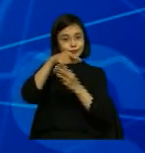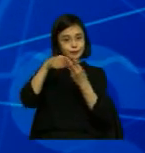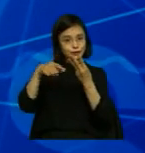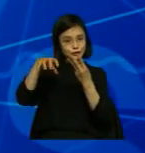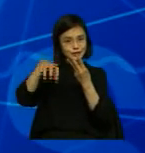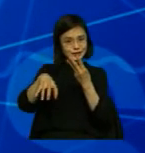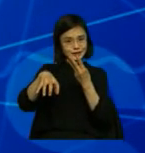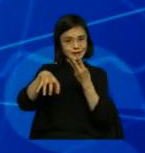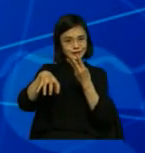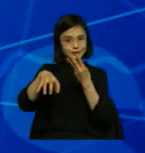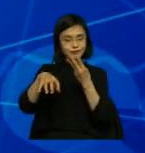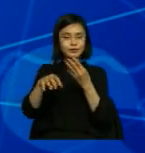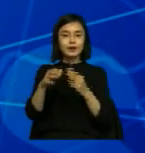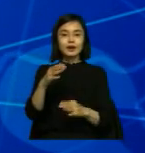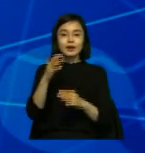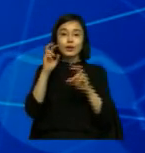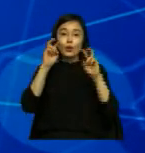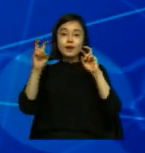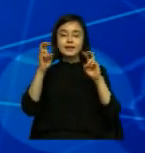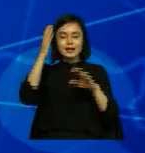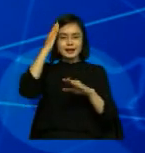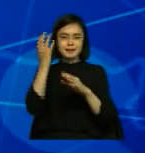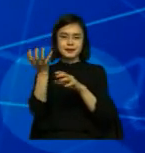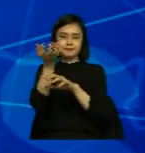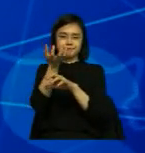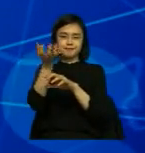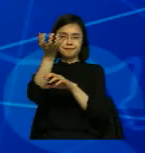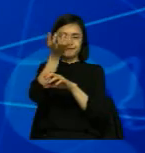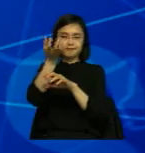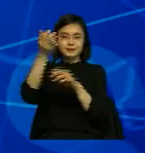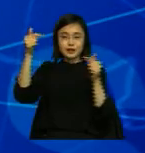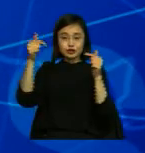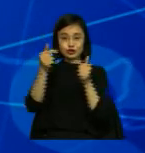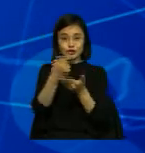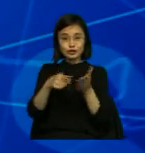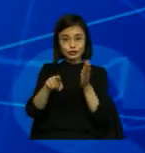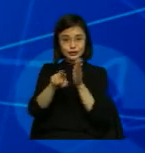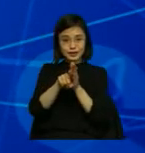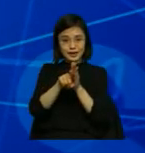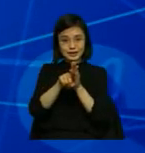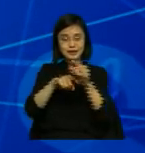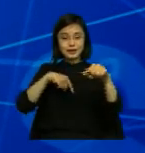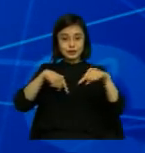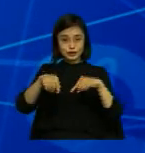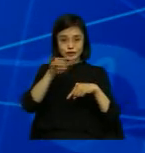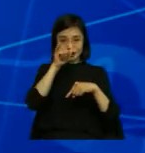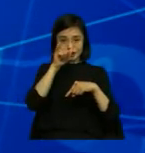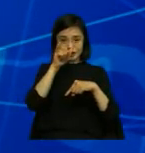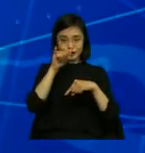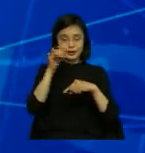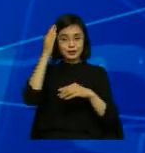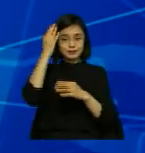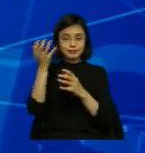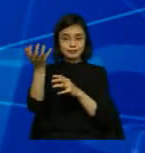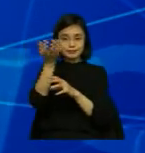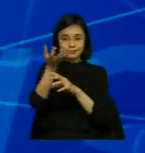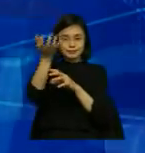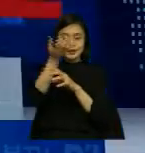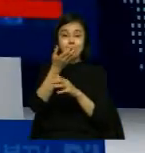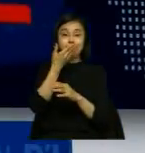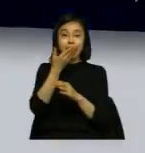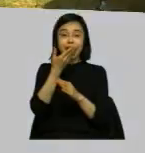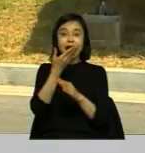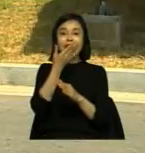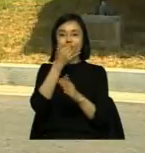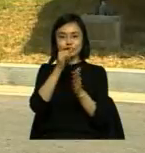파주시는 온실가스 배출 감축 정책의 일환으로 시행되는 온실가스 배출권 추가 할당에 대해 이의 신청해 예산